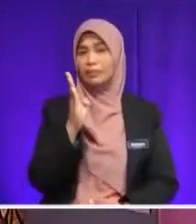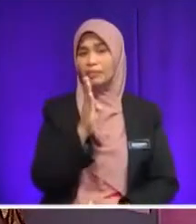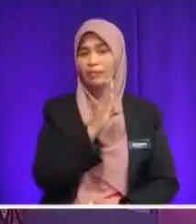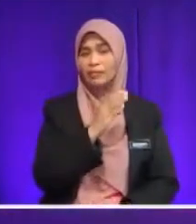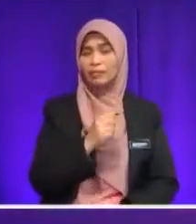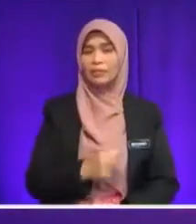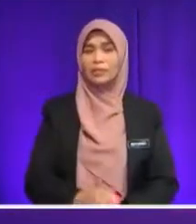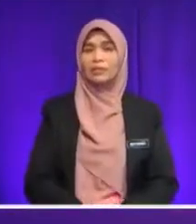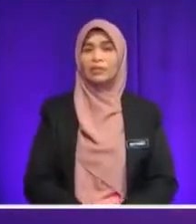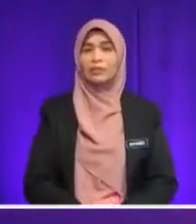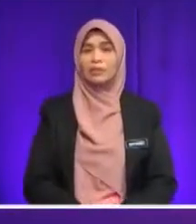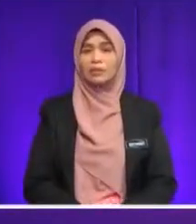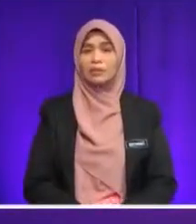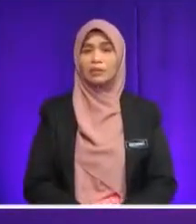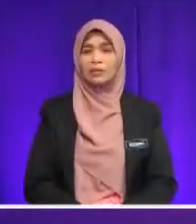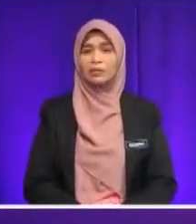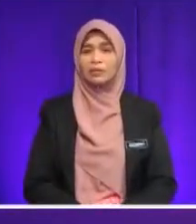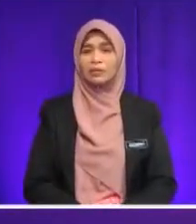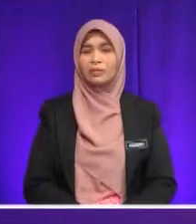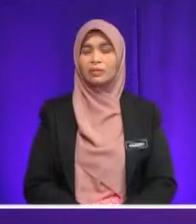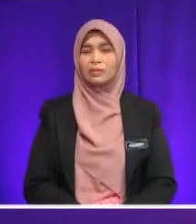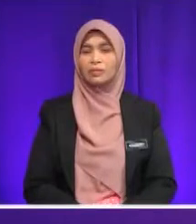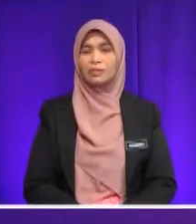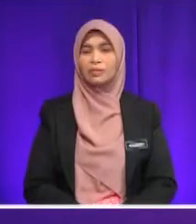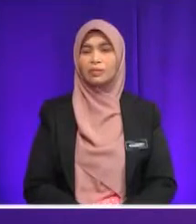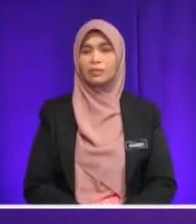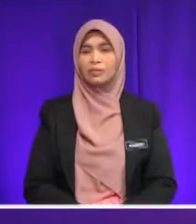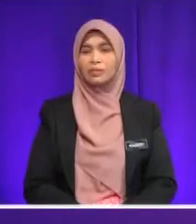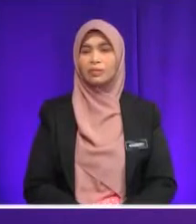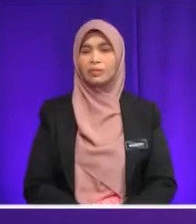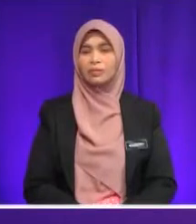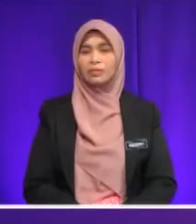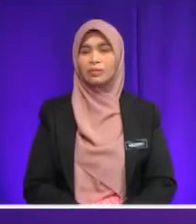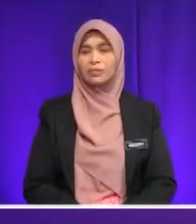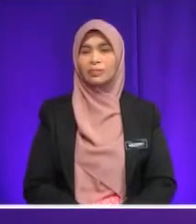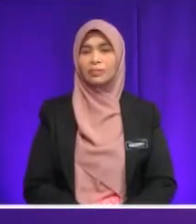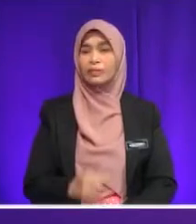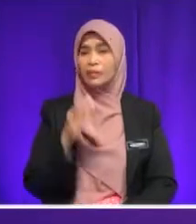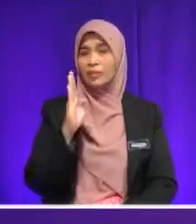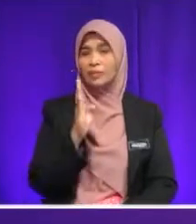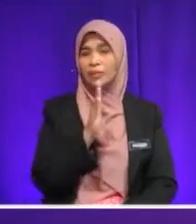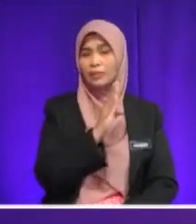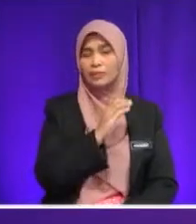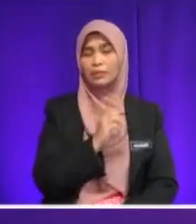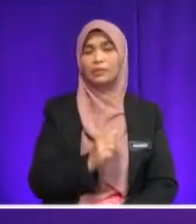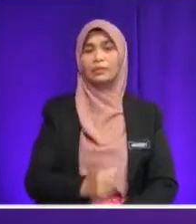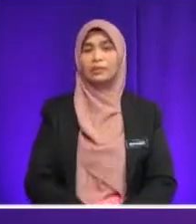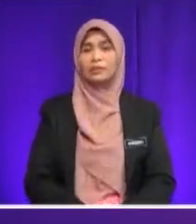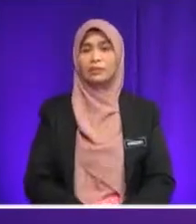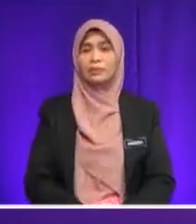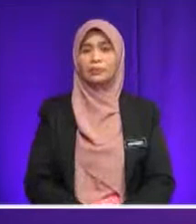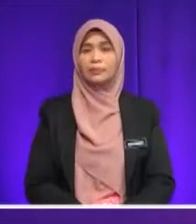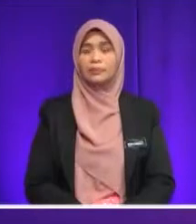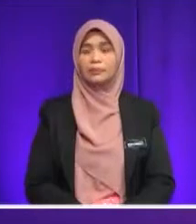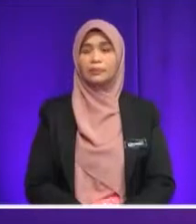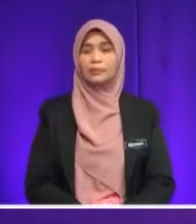audzubillahiminasyaitonirojim falahiyah Jungkook Allahumma inna muhyuzir unawa mayo